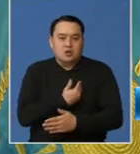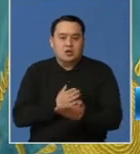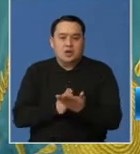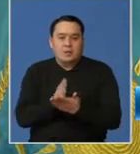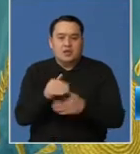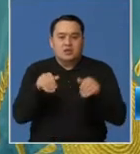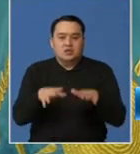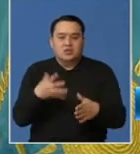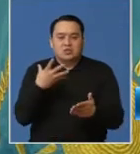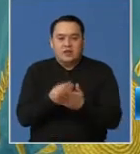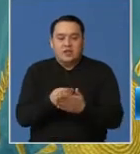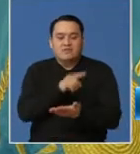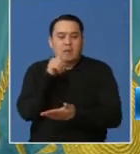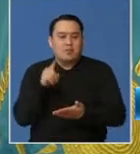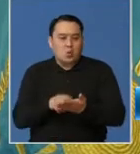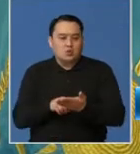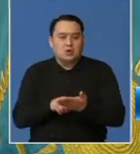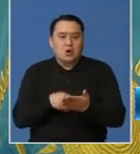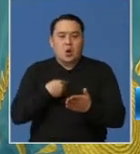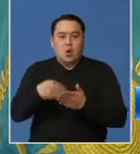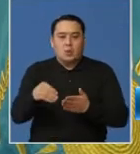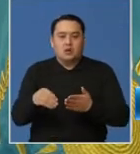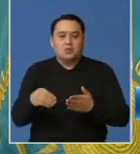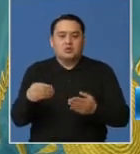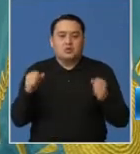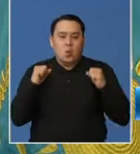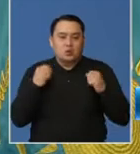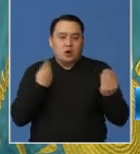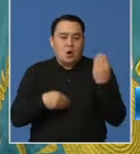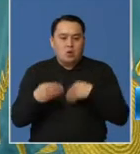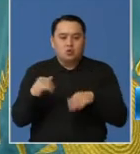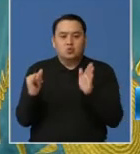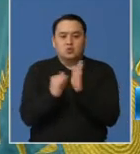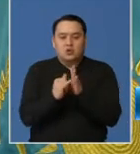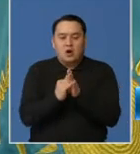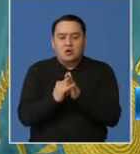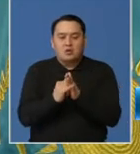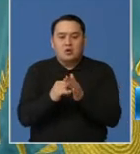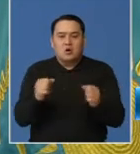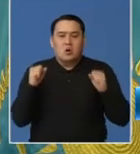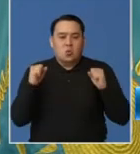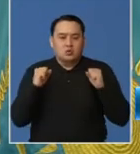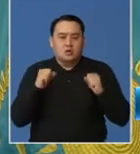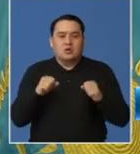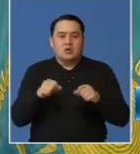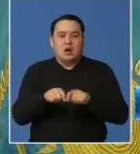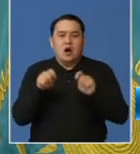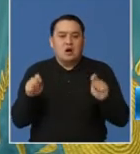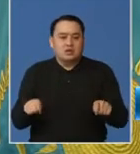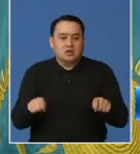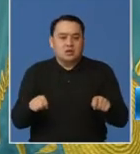на решение своих вопросов. Например, покупка спортивного инвентаря, установка стрит-воркаутов, открытие